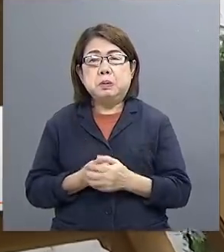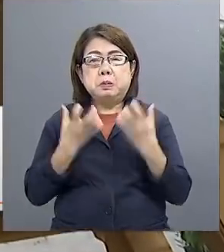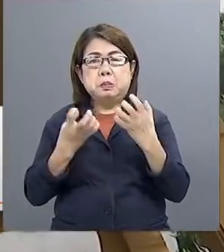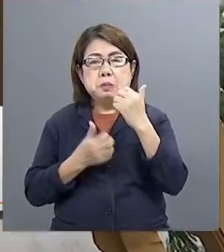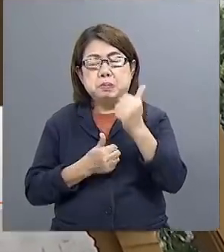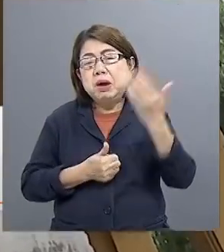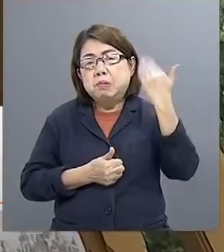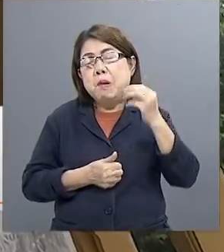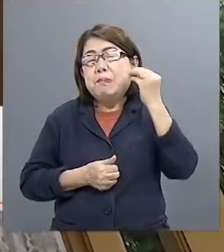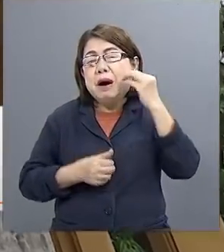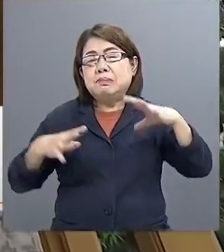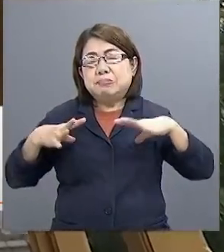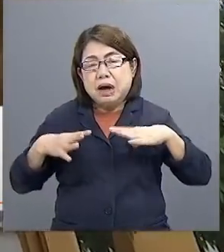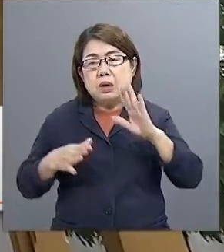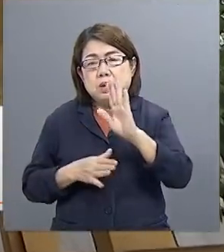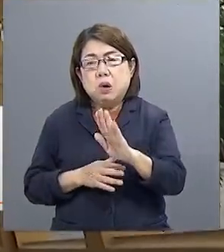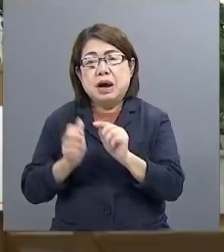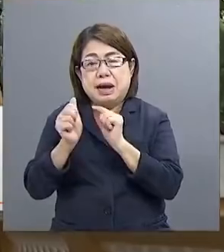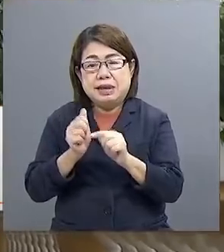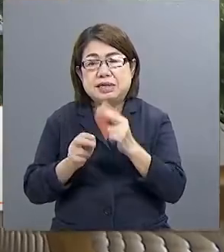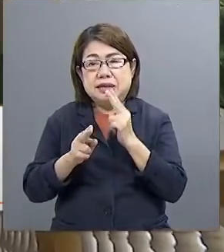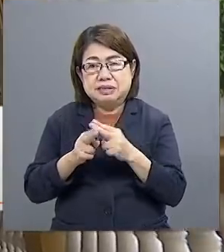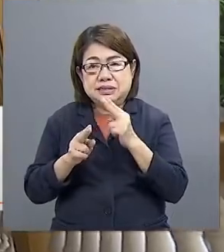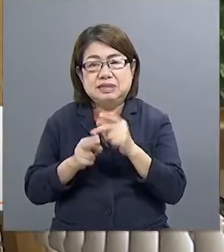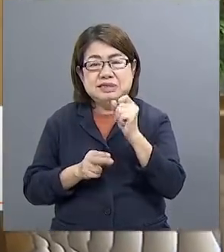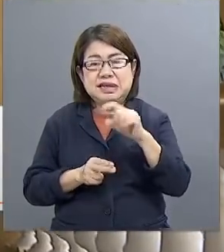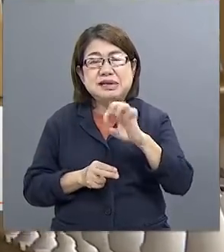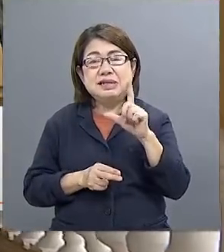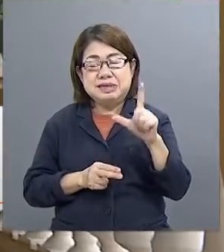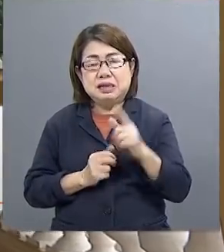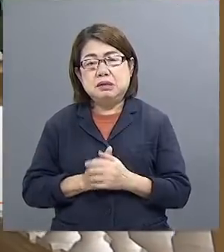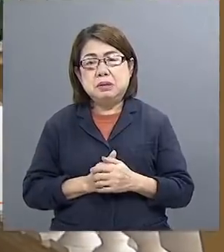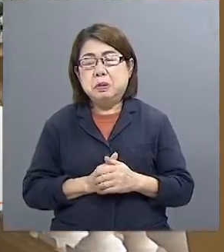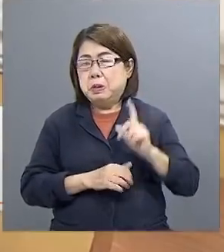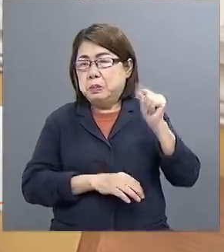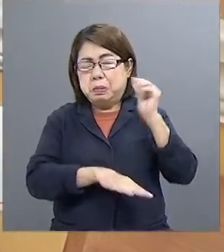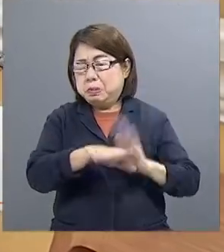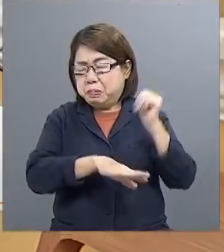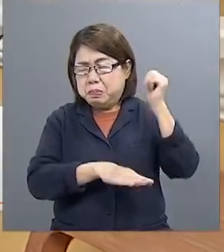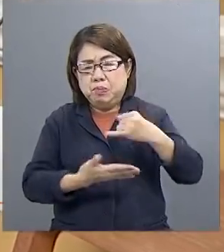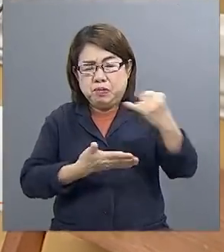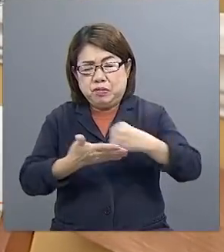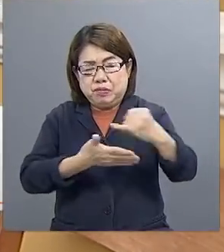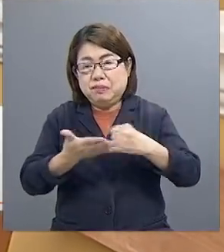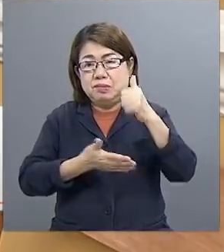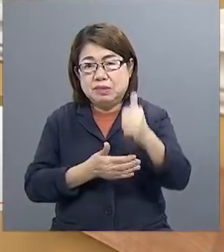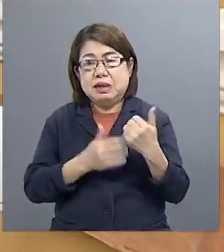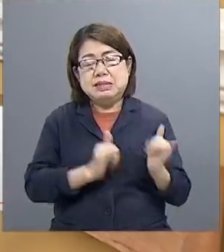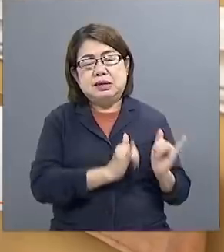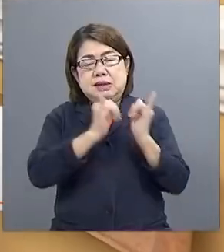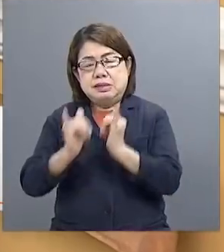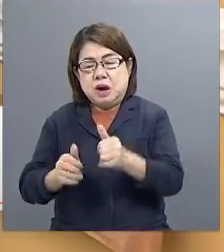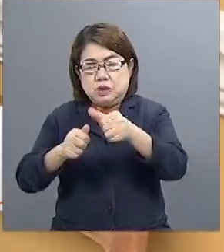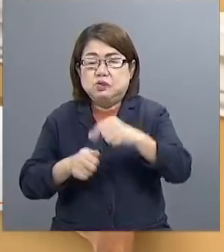หลังแรกของอาจารย์ศิลป์พีระศรีอาจารย์ผู้เป็นบิดาแห่งศิลปะสมัยใหม่ของไทยเขาย้ายมาอยู่ในประเทศไทยช่วง